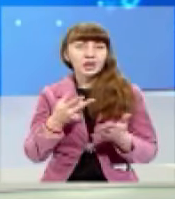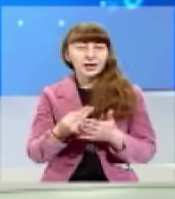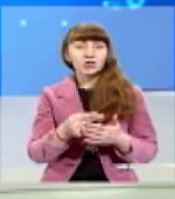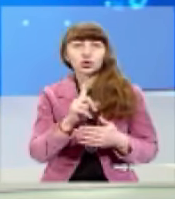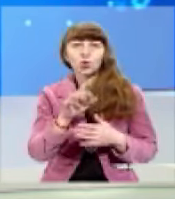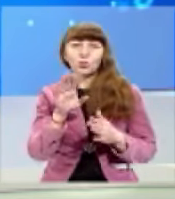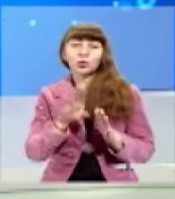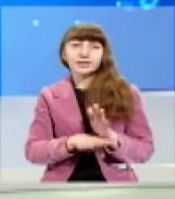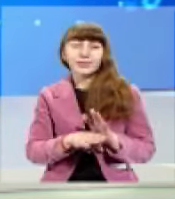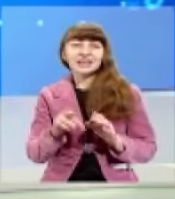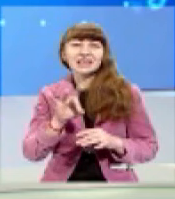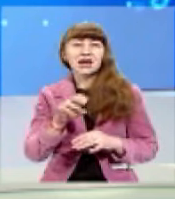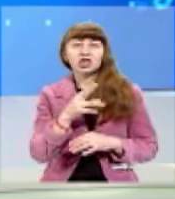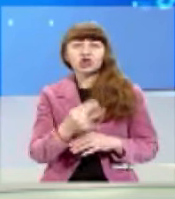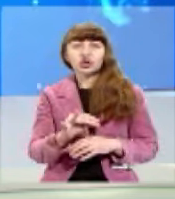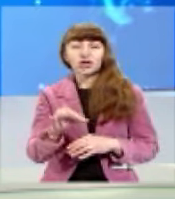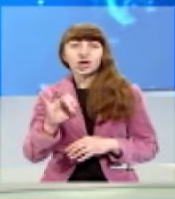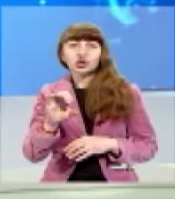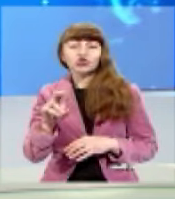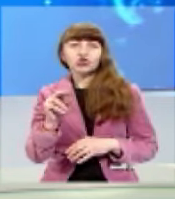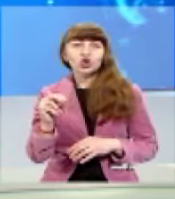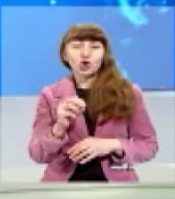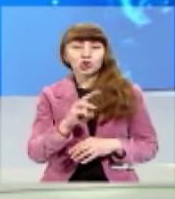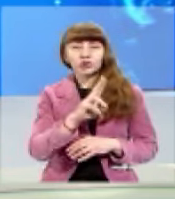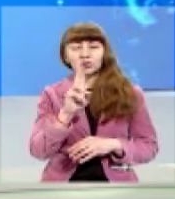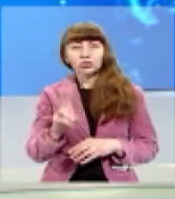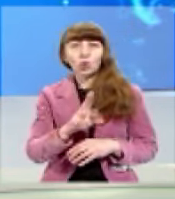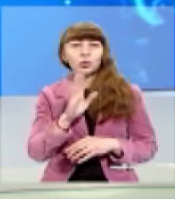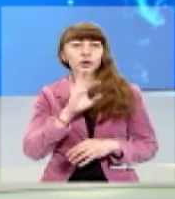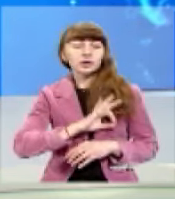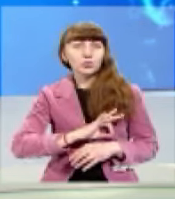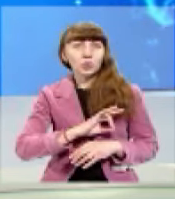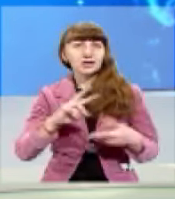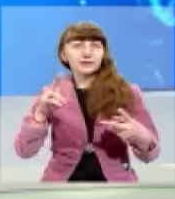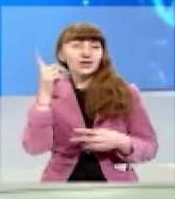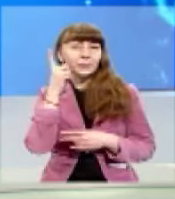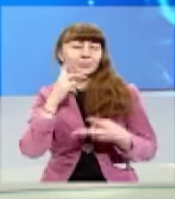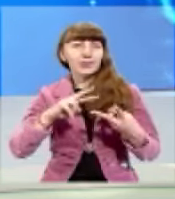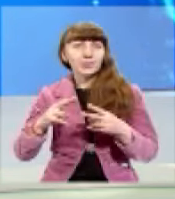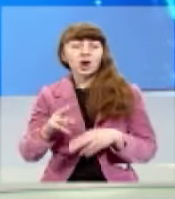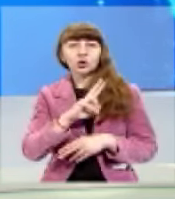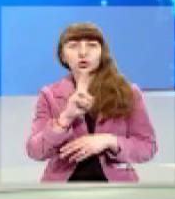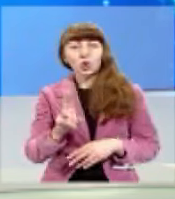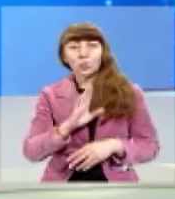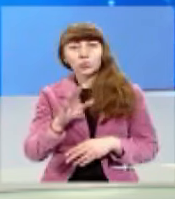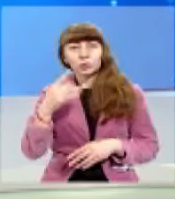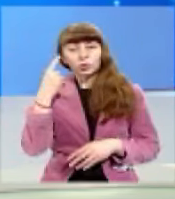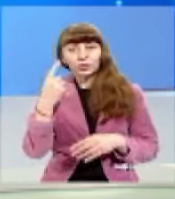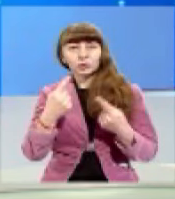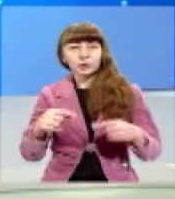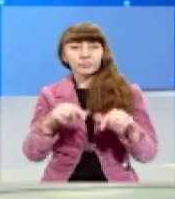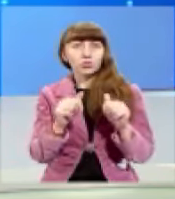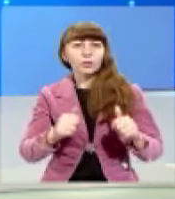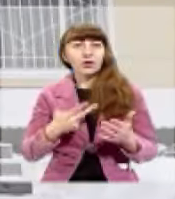системой безналичного расчета и кто может продолжать использовать мобильные переводы, а кому стоит подумать о других способах оплаты, разбиралась Маргарита